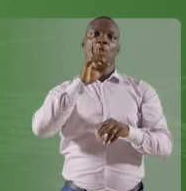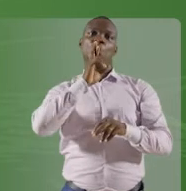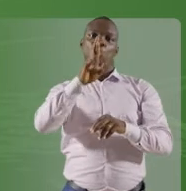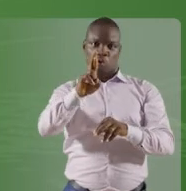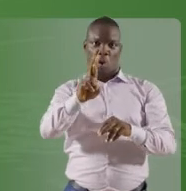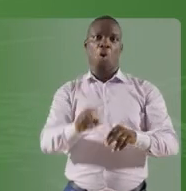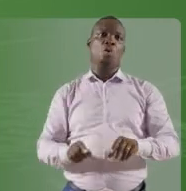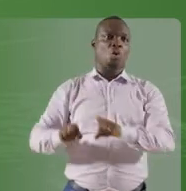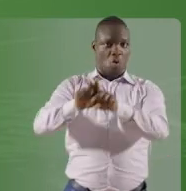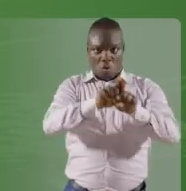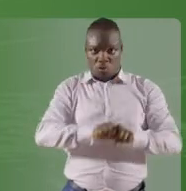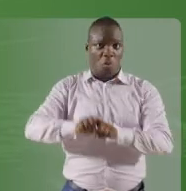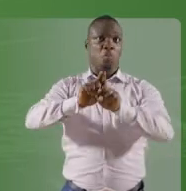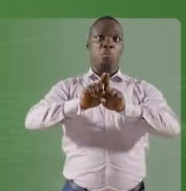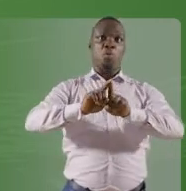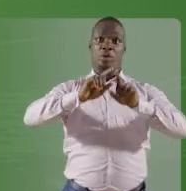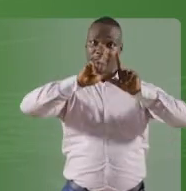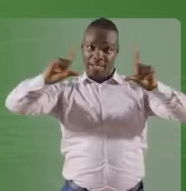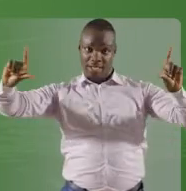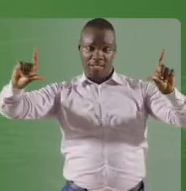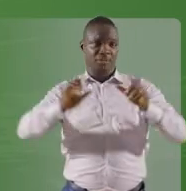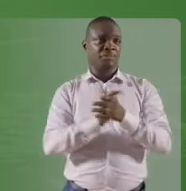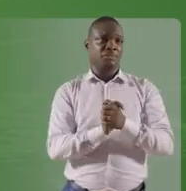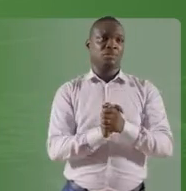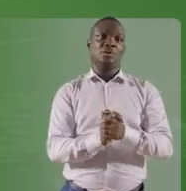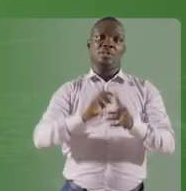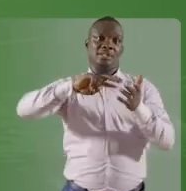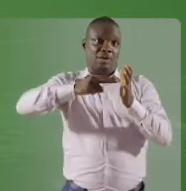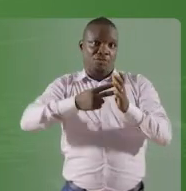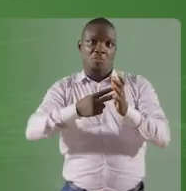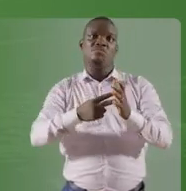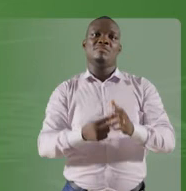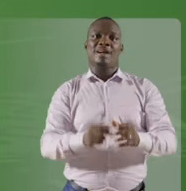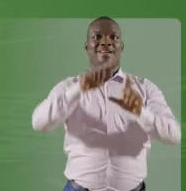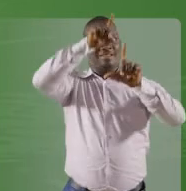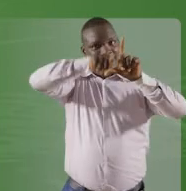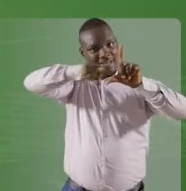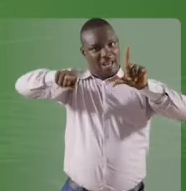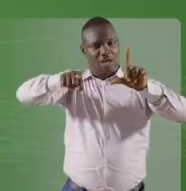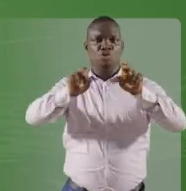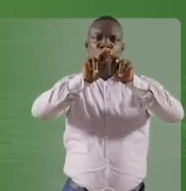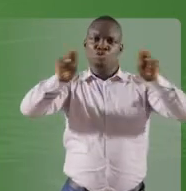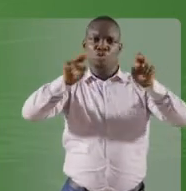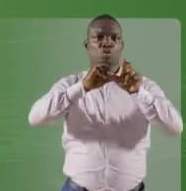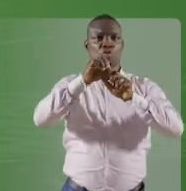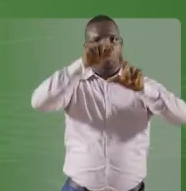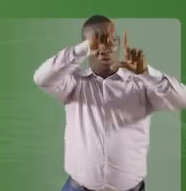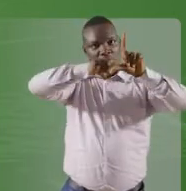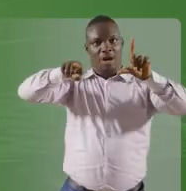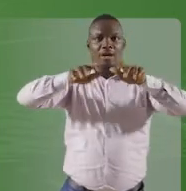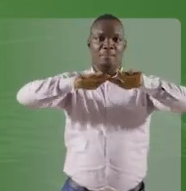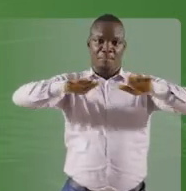s'ils sont collinéaires, alors ils forment soit l'angle nul ou bien l'angle plat. Ces deux vecteurs AB et